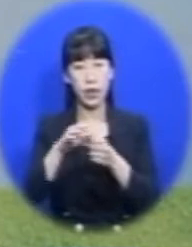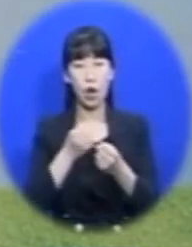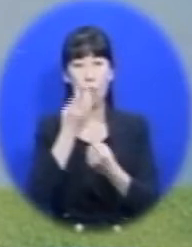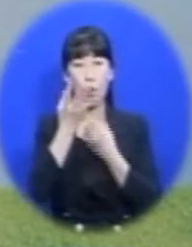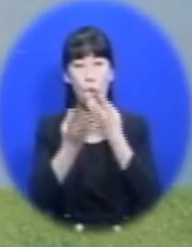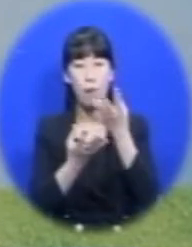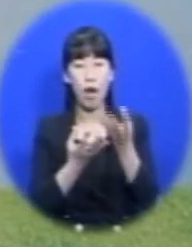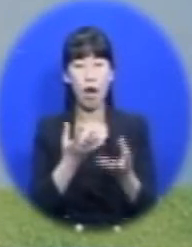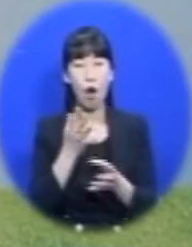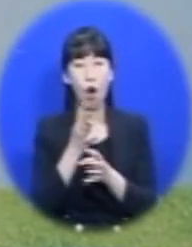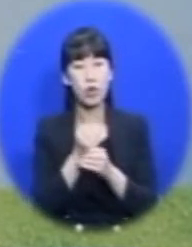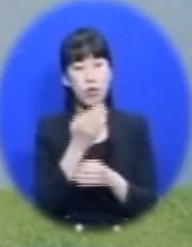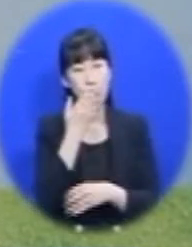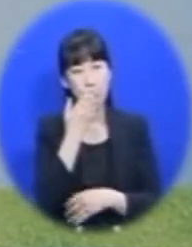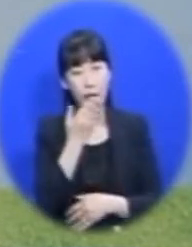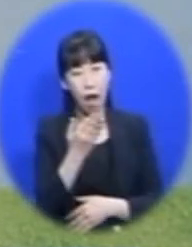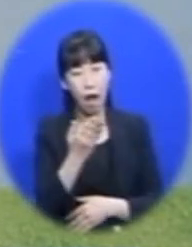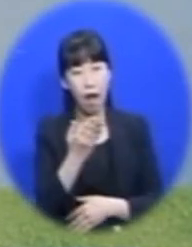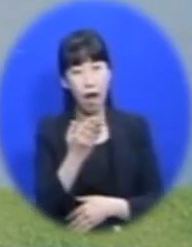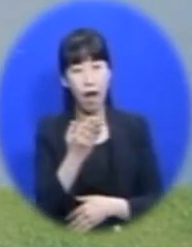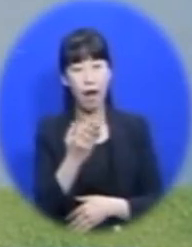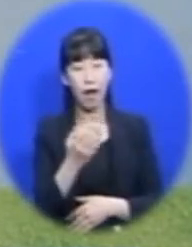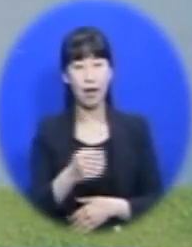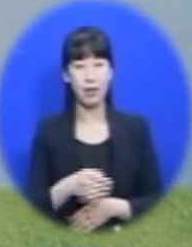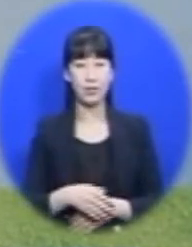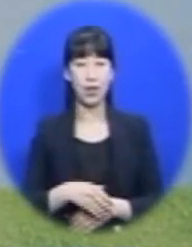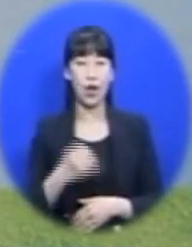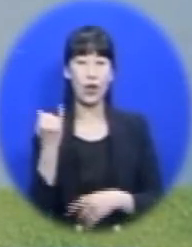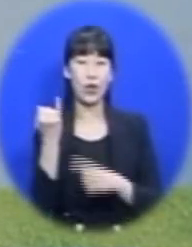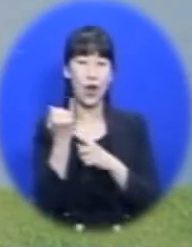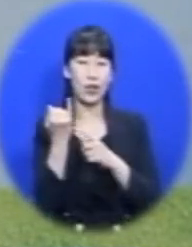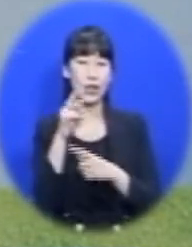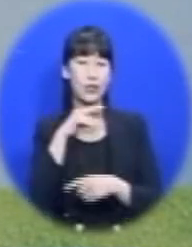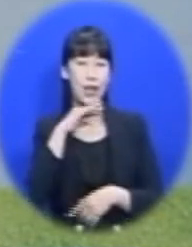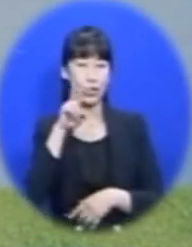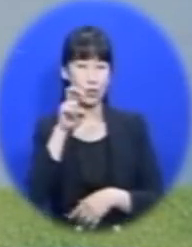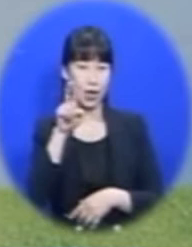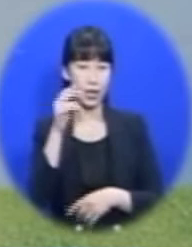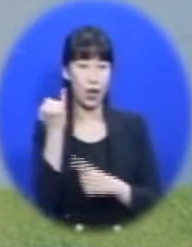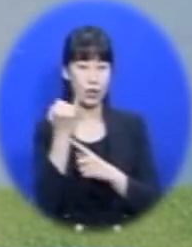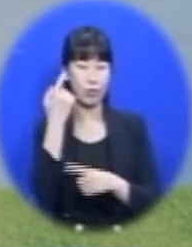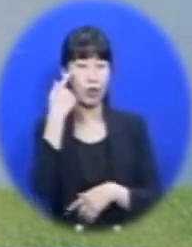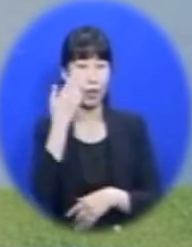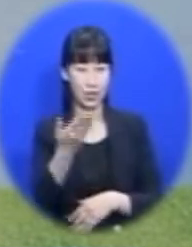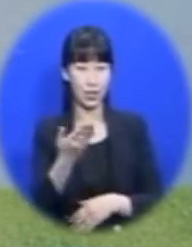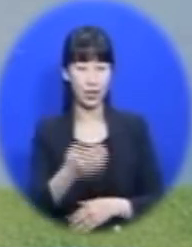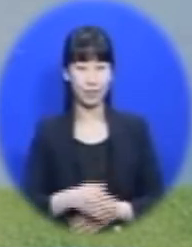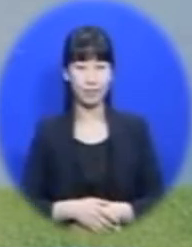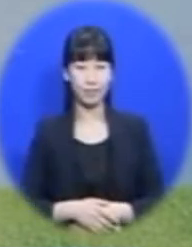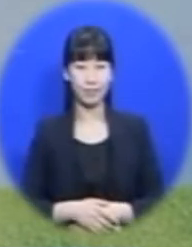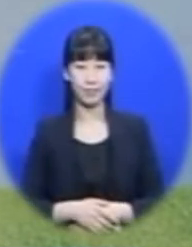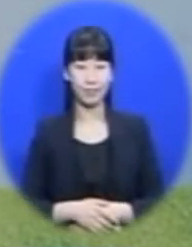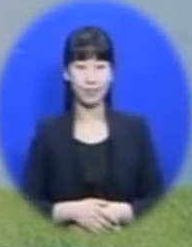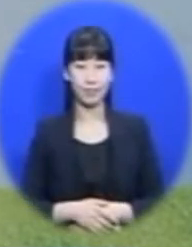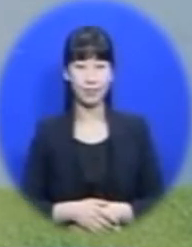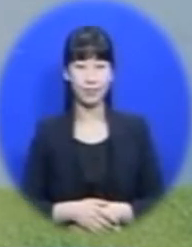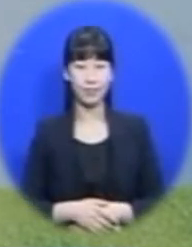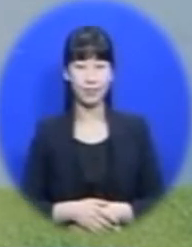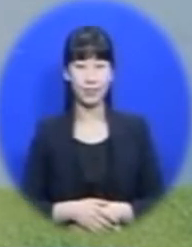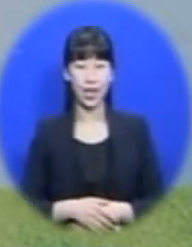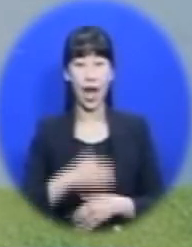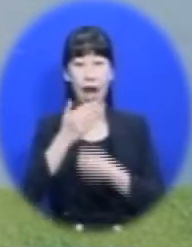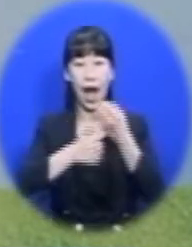수 있겠습니까? 이렇게 물어오는 자매가 있었어요. 하나님을 찬양하는 것에서 똑같은 질문이 있을 수